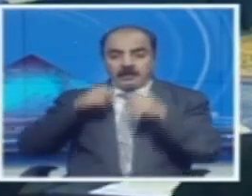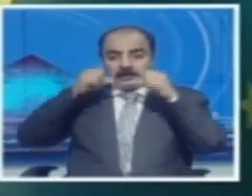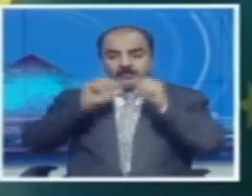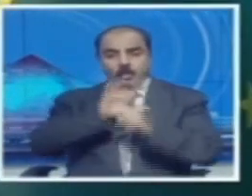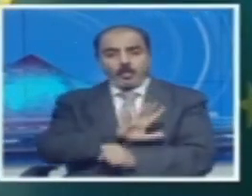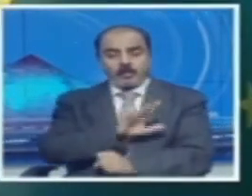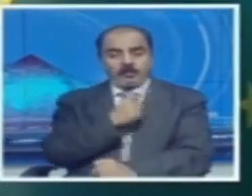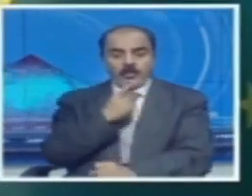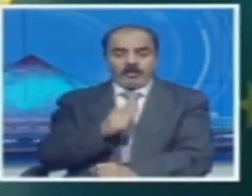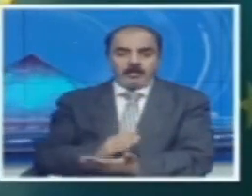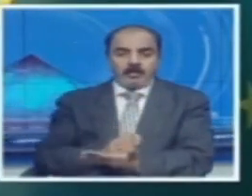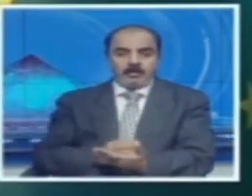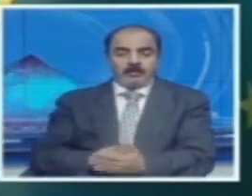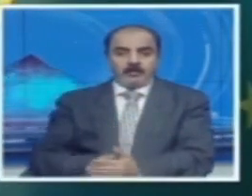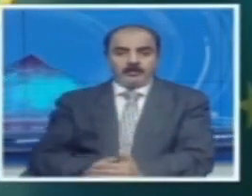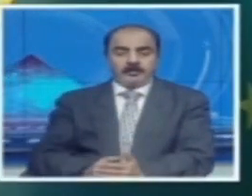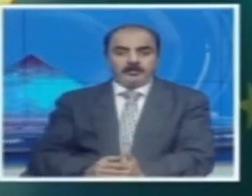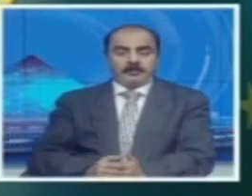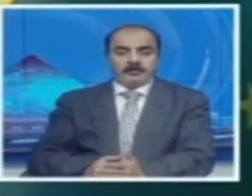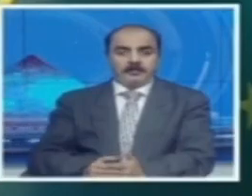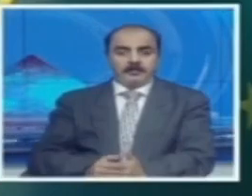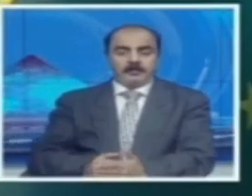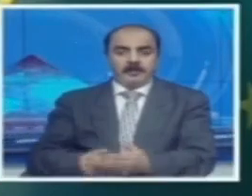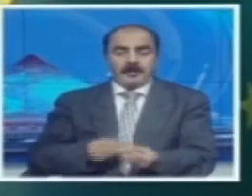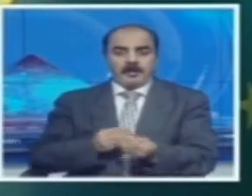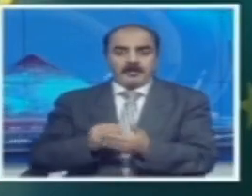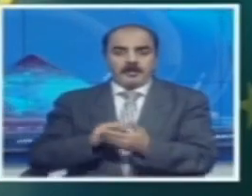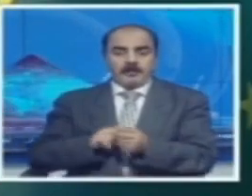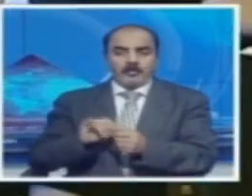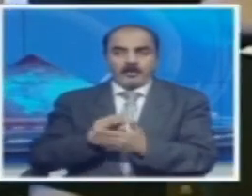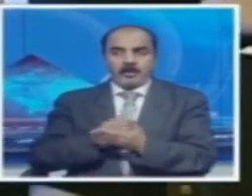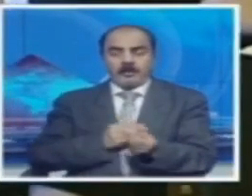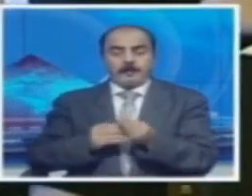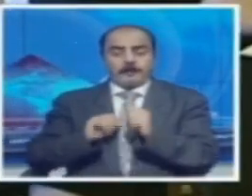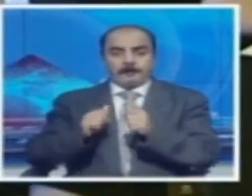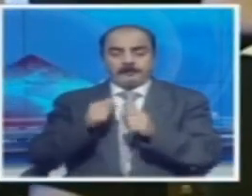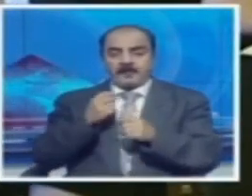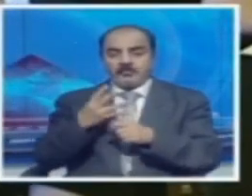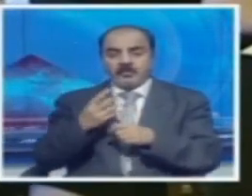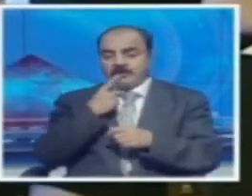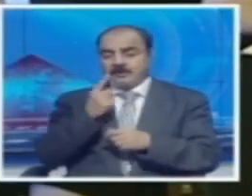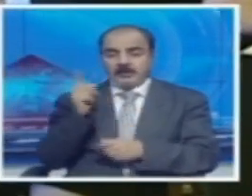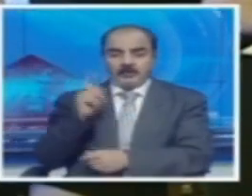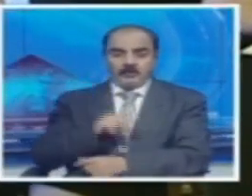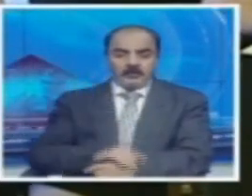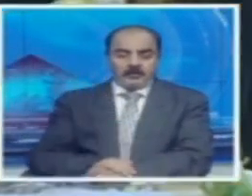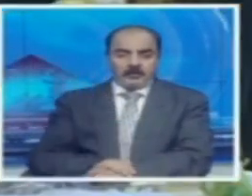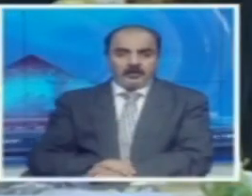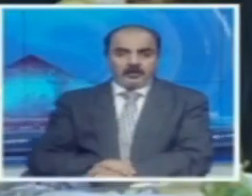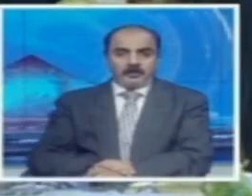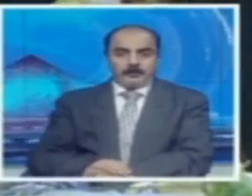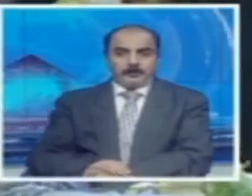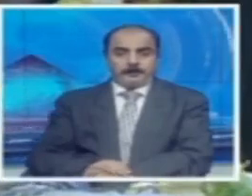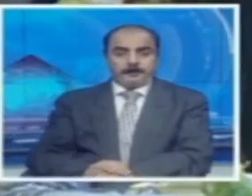الأوروبي لدى مصر أشاد بتطور العلاقات مع مصر والتي بدأت منذ 45 عاما، مشيرا إلى أن